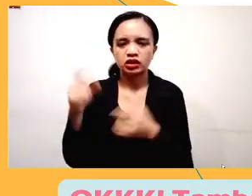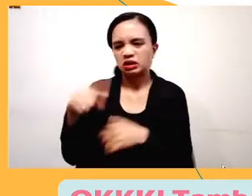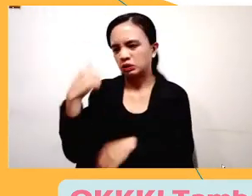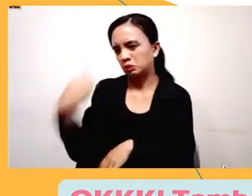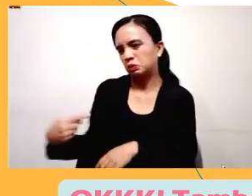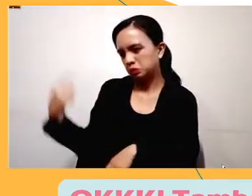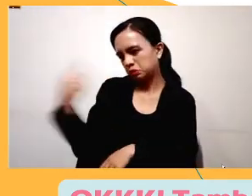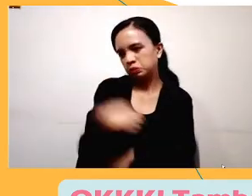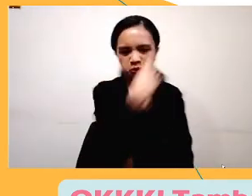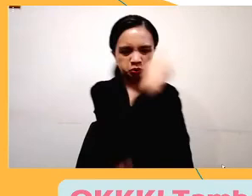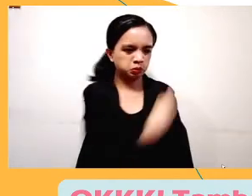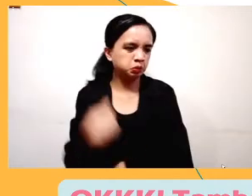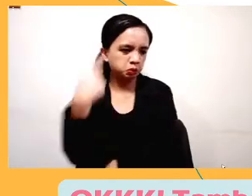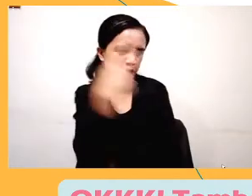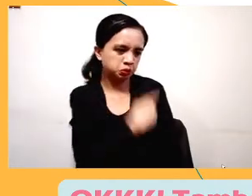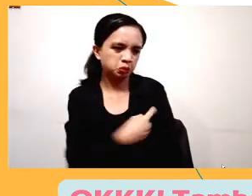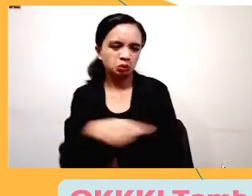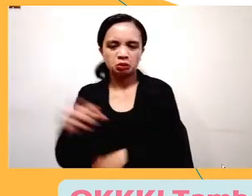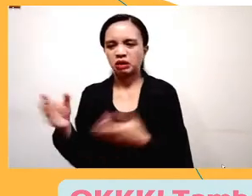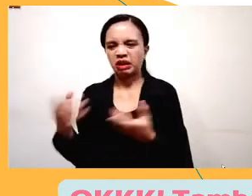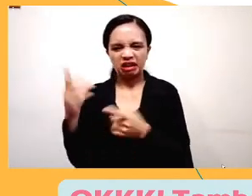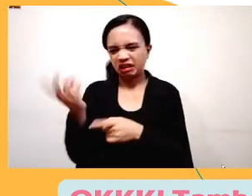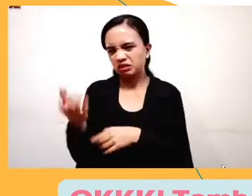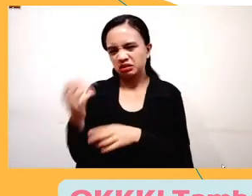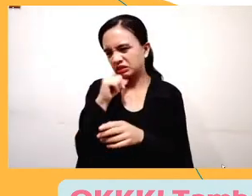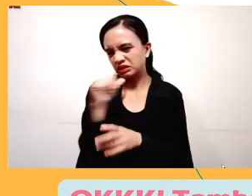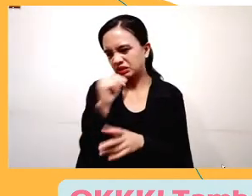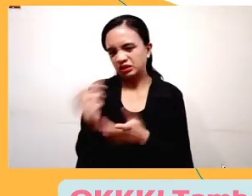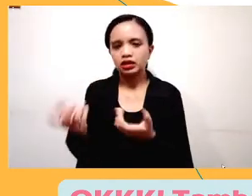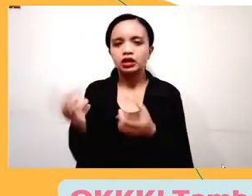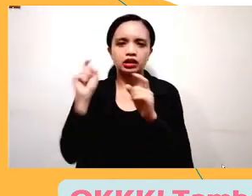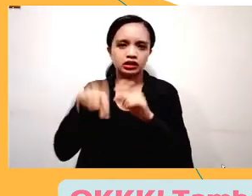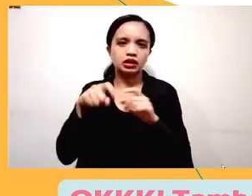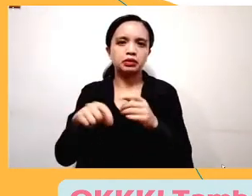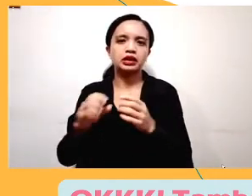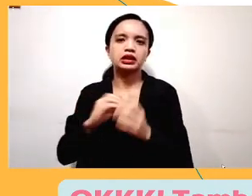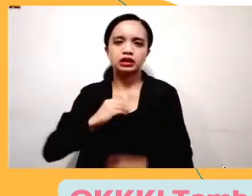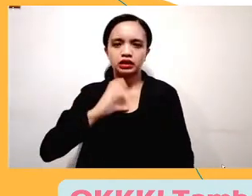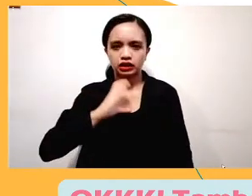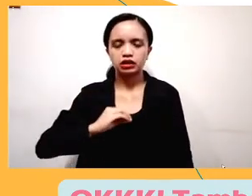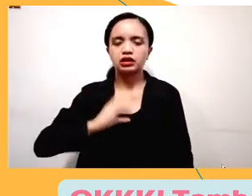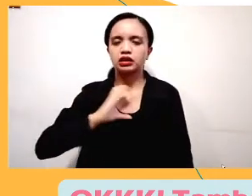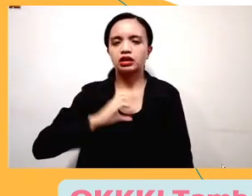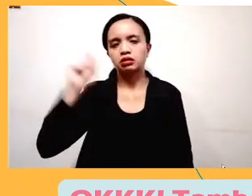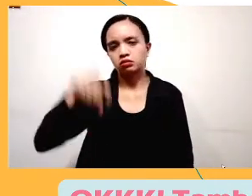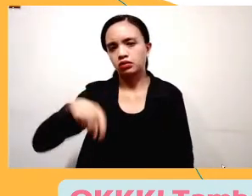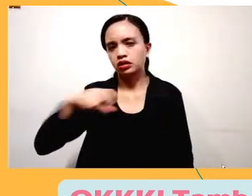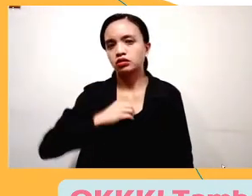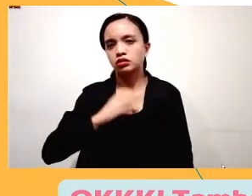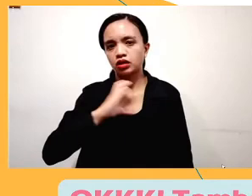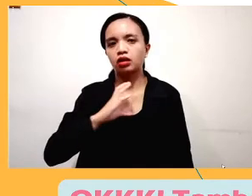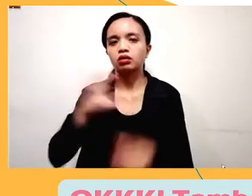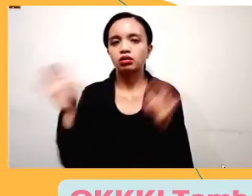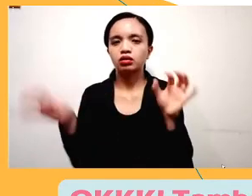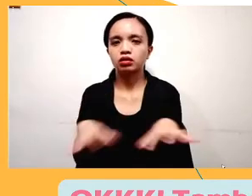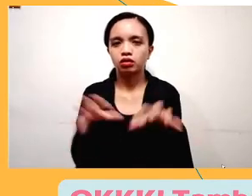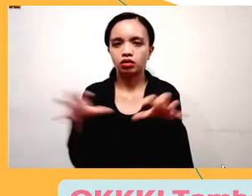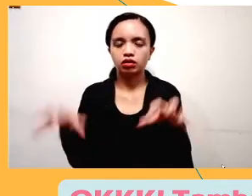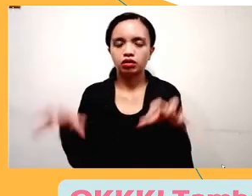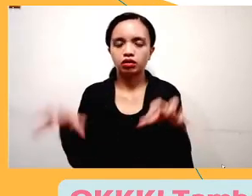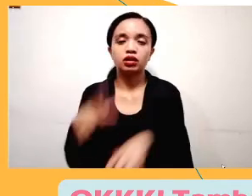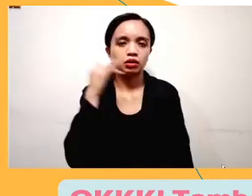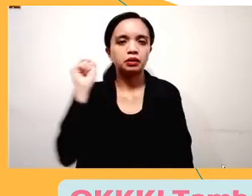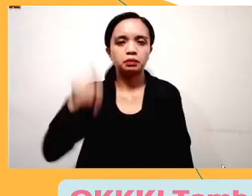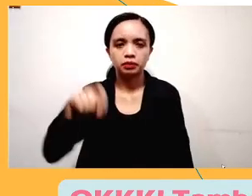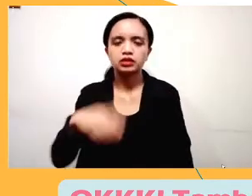tinatamaan ka dahil hindi mataas ang self-image, you work on it. Okay? You have to work on it. Because you are a work in